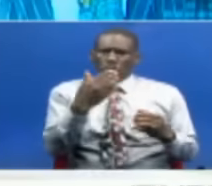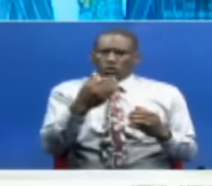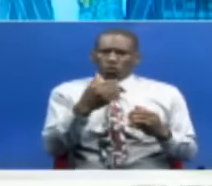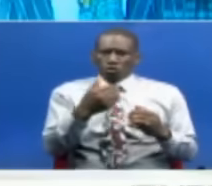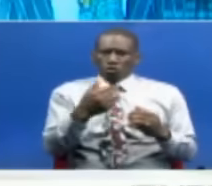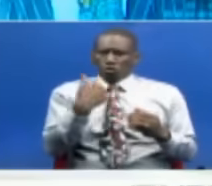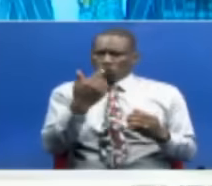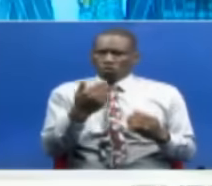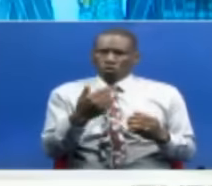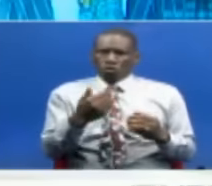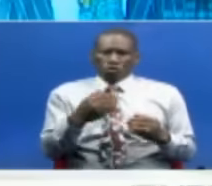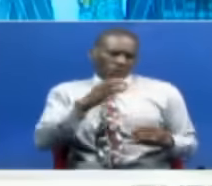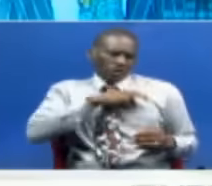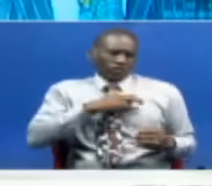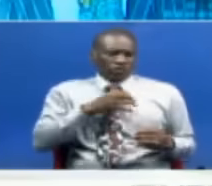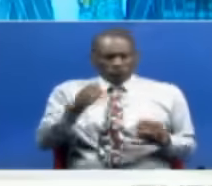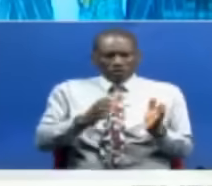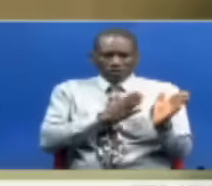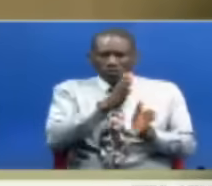na mpango huu.